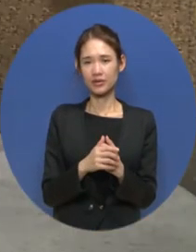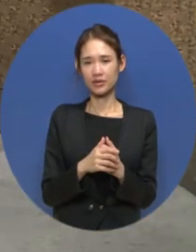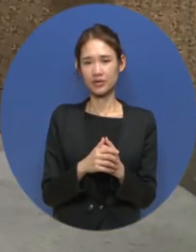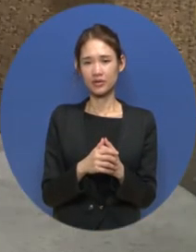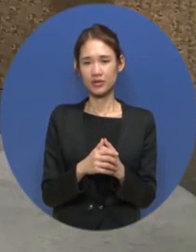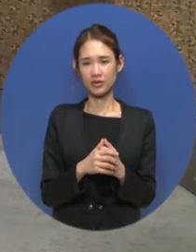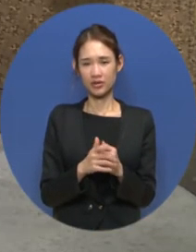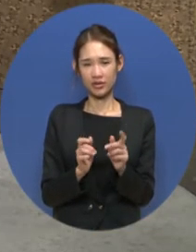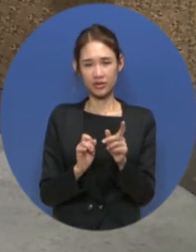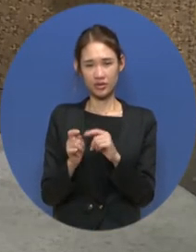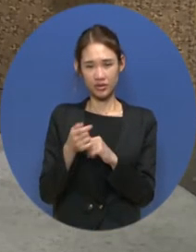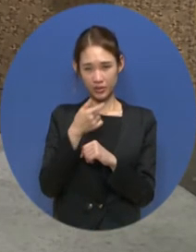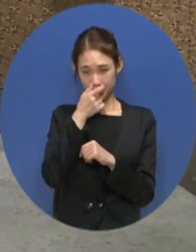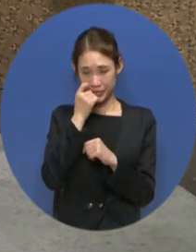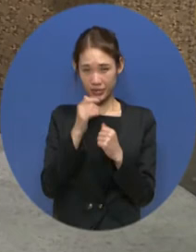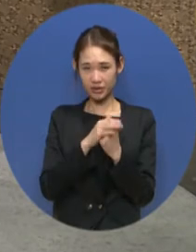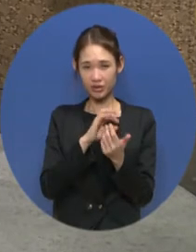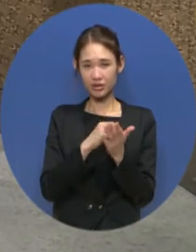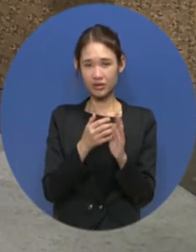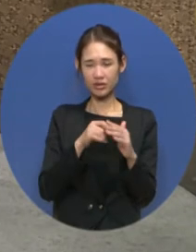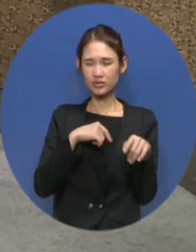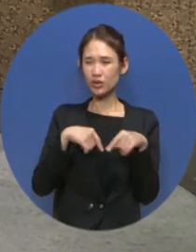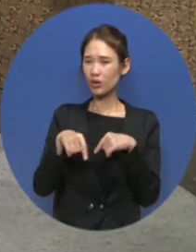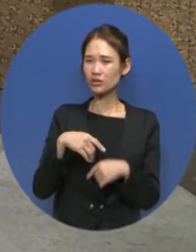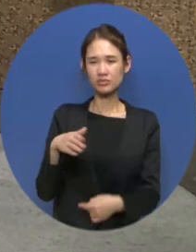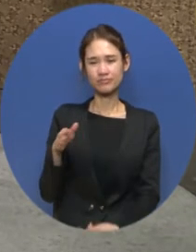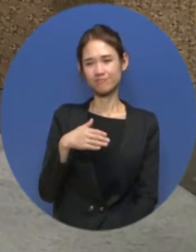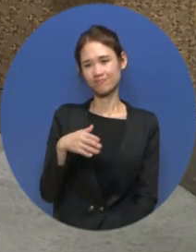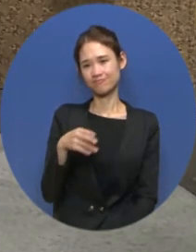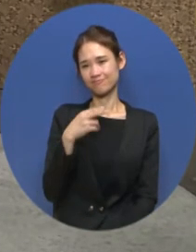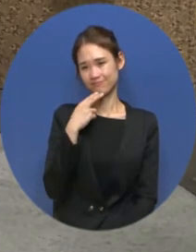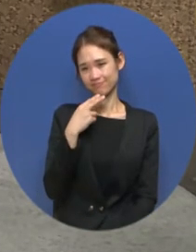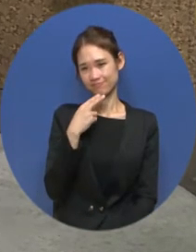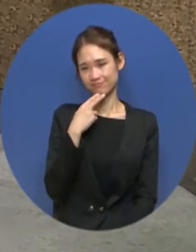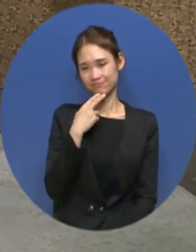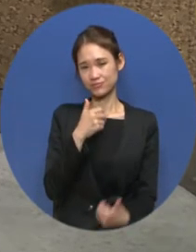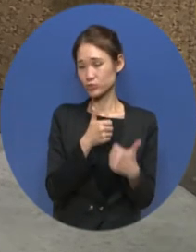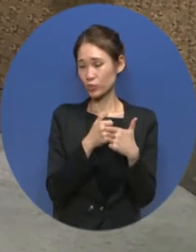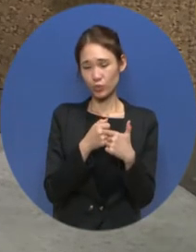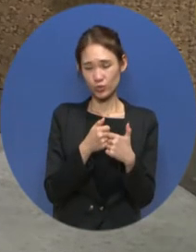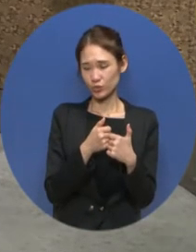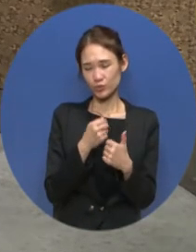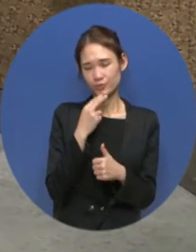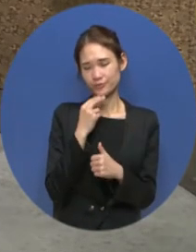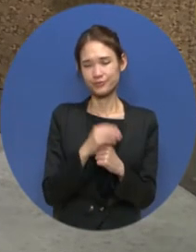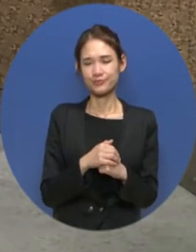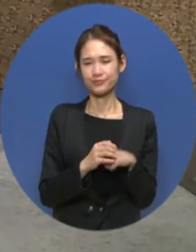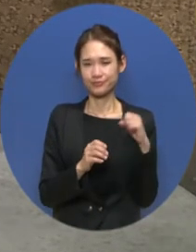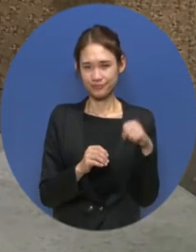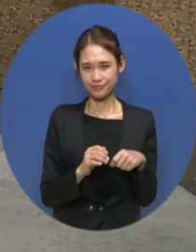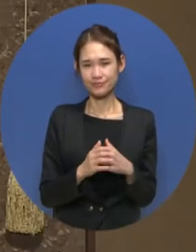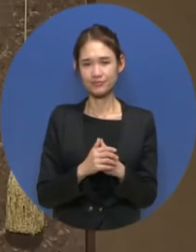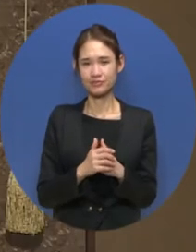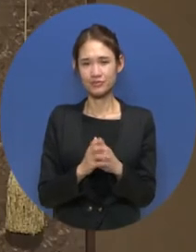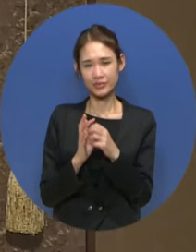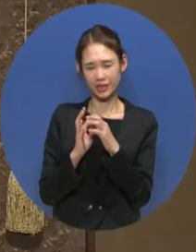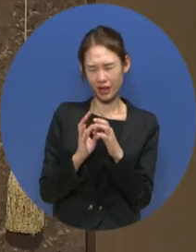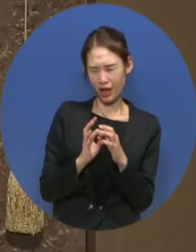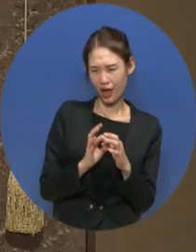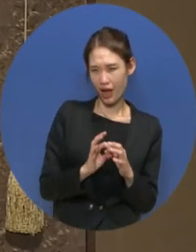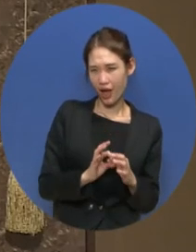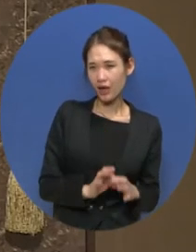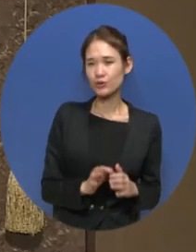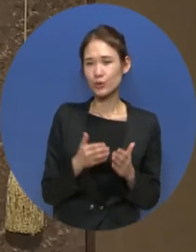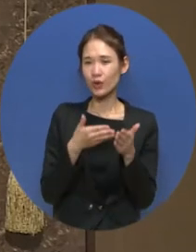거의 그 부분은 미흡한 정도가 아니고 아예 정책 자체가 없습니다. 지금 논의 중에도 없나요? 네. 그래서 그 부분을 계속 이제